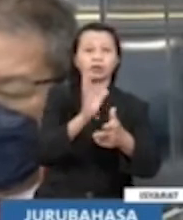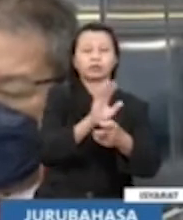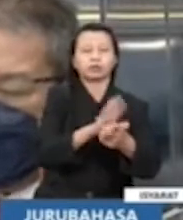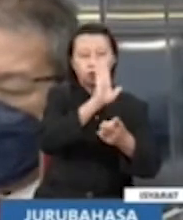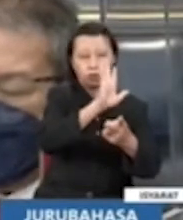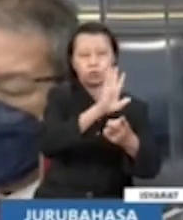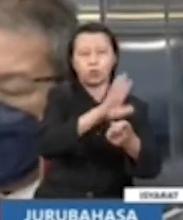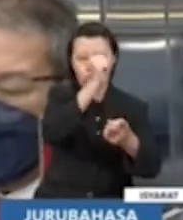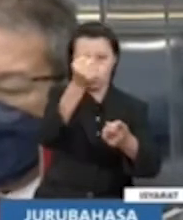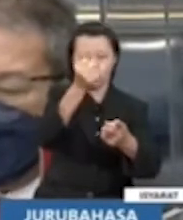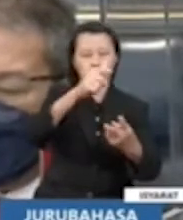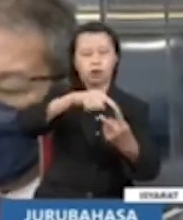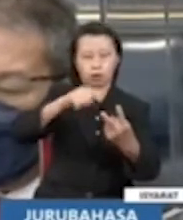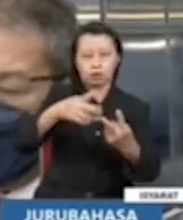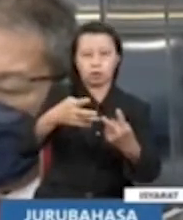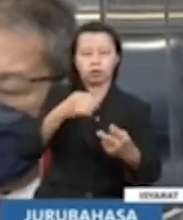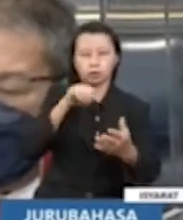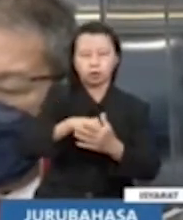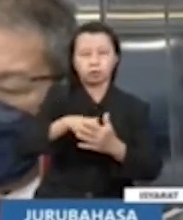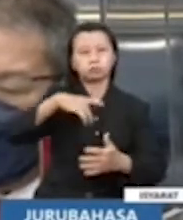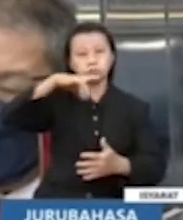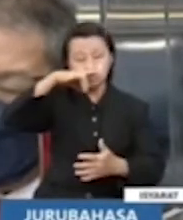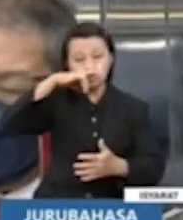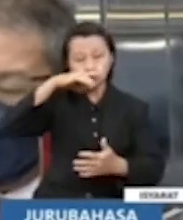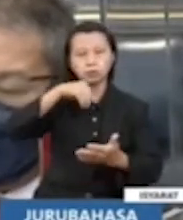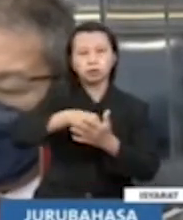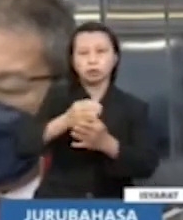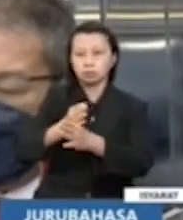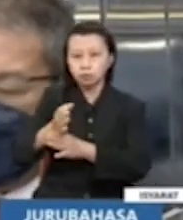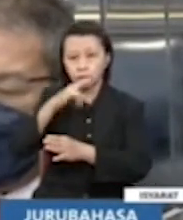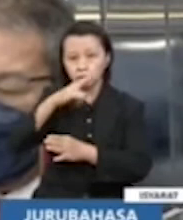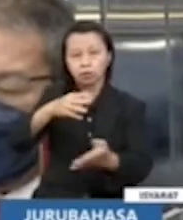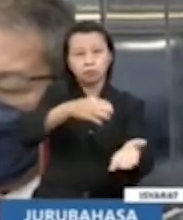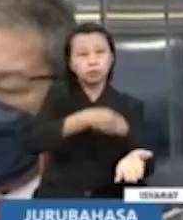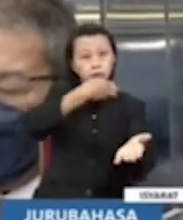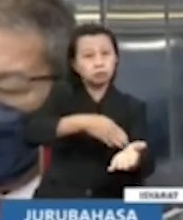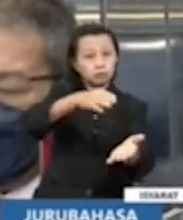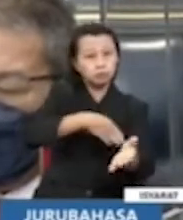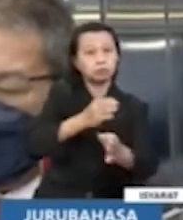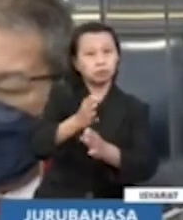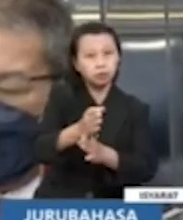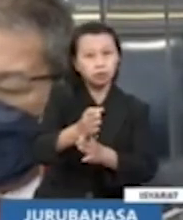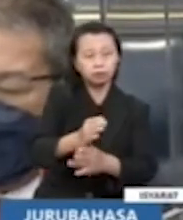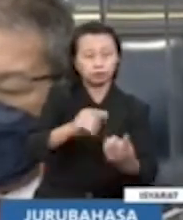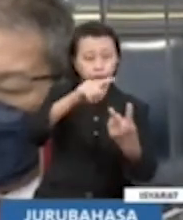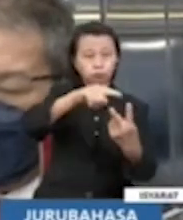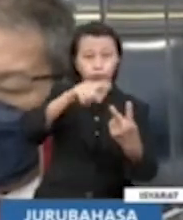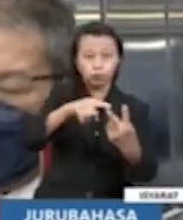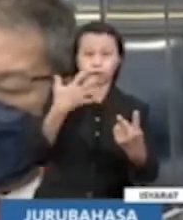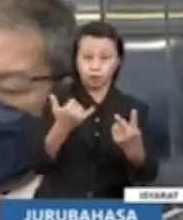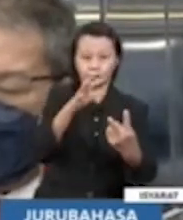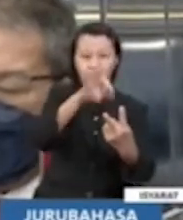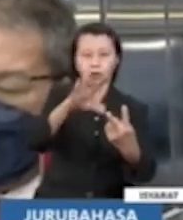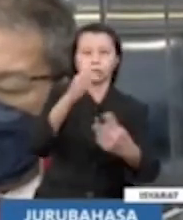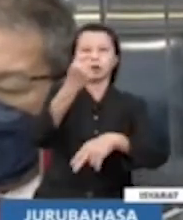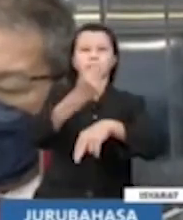dengan beberapa tokoh yang lain dalam bidang animasi, dalam bidang muzik dan sebagainya. Dua orang yang saya lantik ini